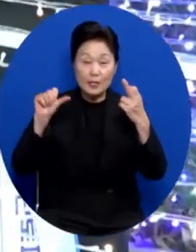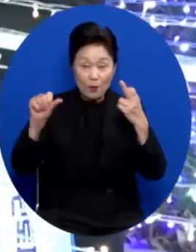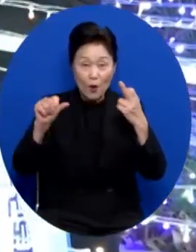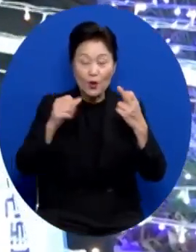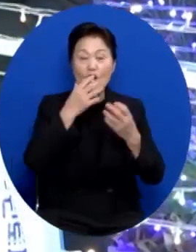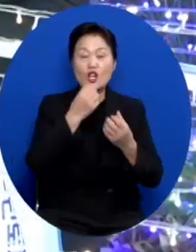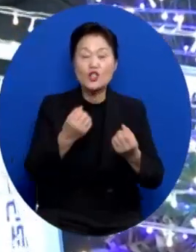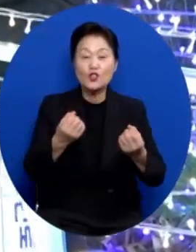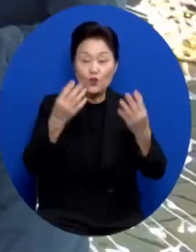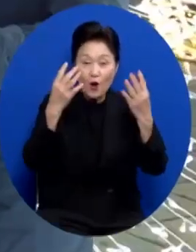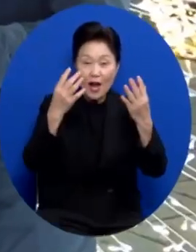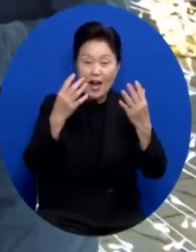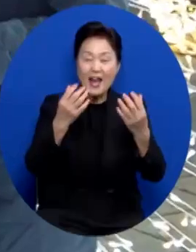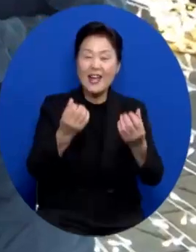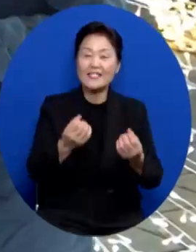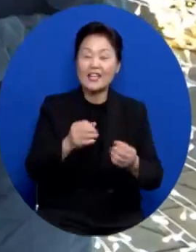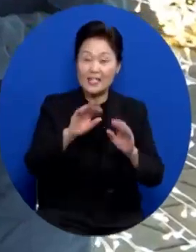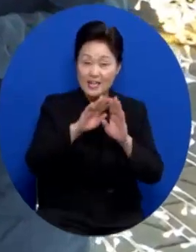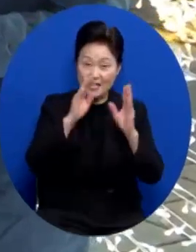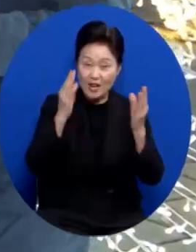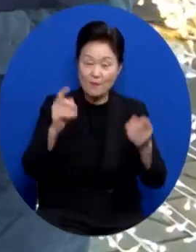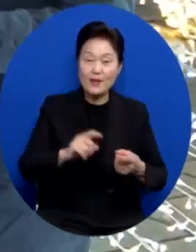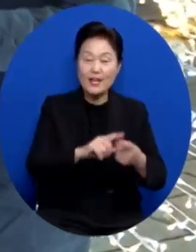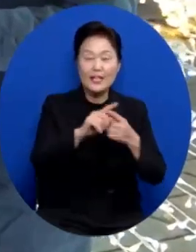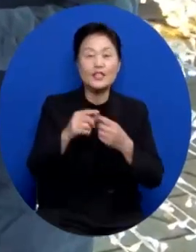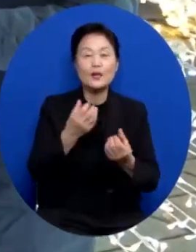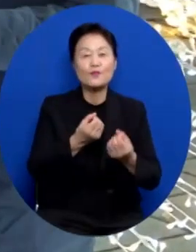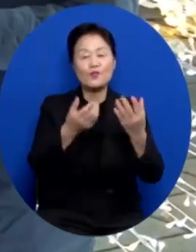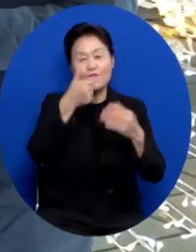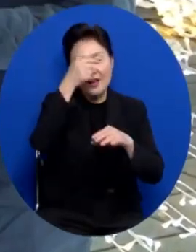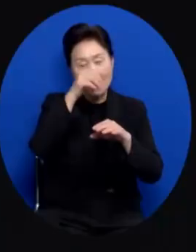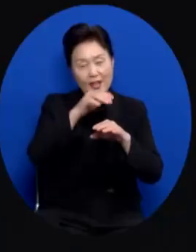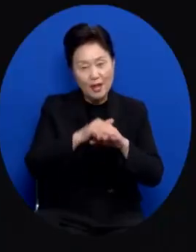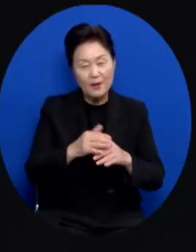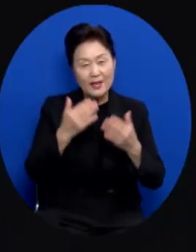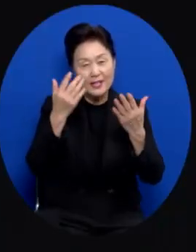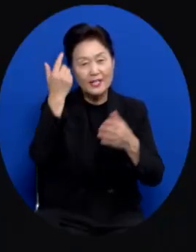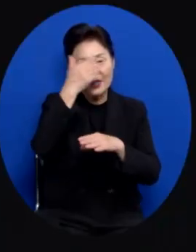가족 이웃을 초청해 성탄절 연합 축하예배를 개최할 계획입니다